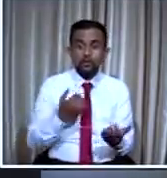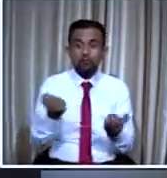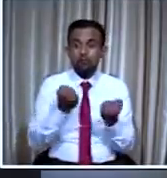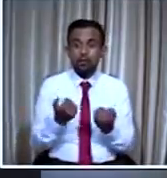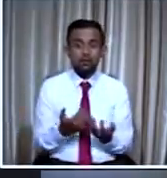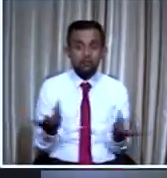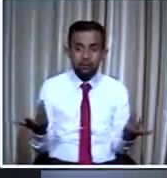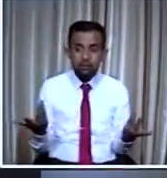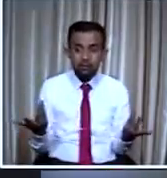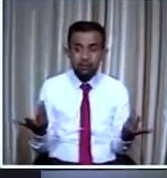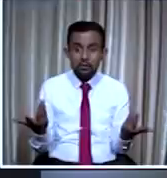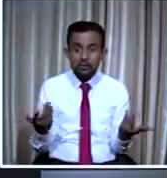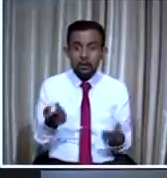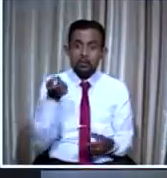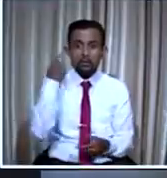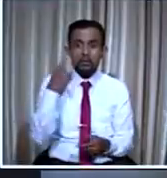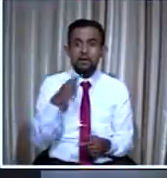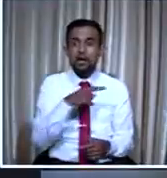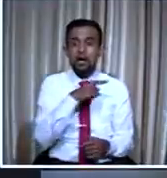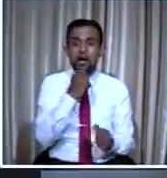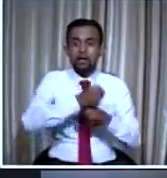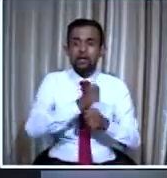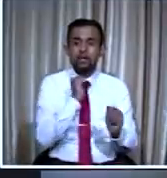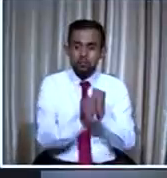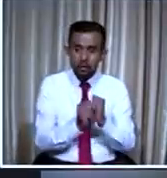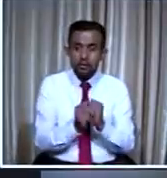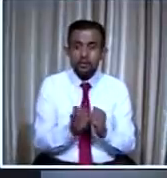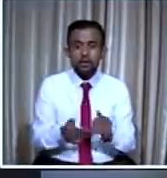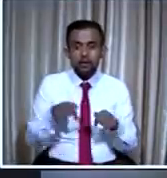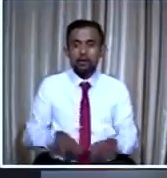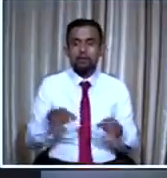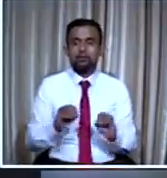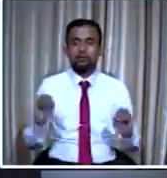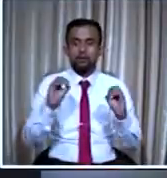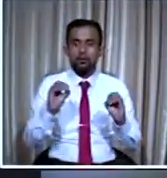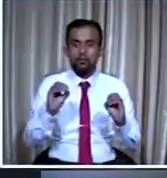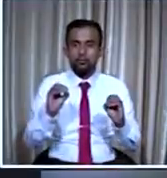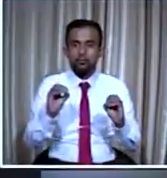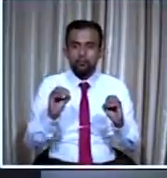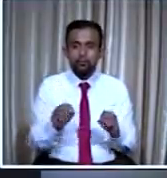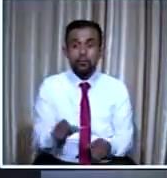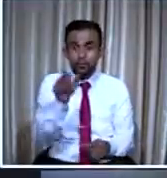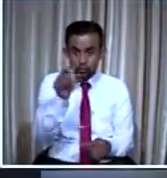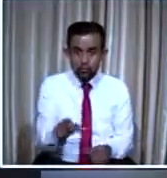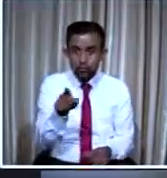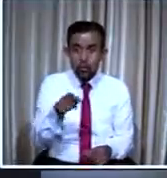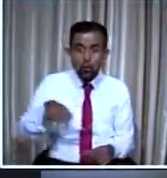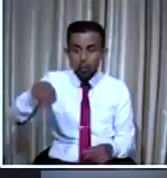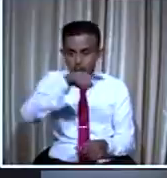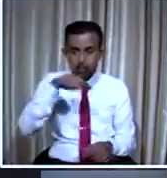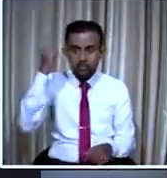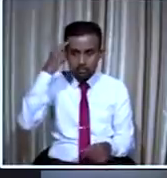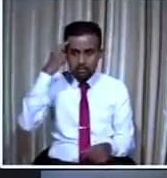නැතුව සී වෙනද අපි සීටීපී බස් එකේ යන්නේ ඒකත් නැති කරා. නමුත් ඔබතුමන්ලාට සියලු දෙනාම